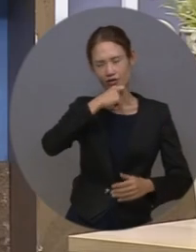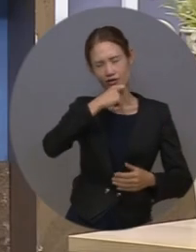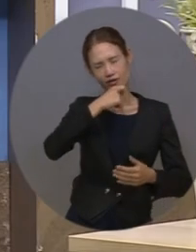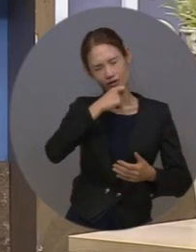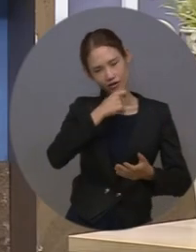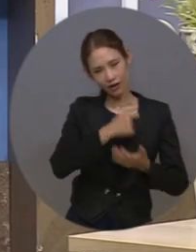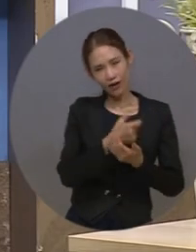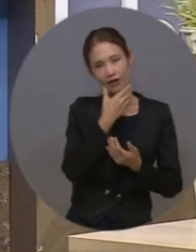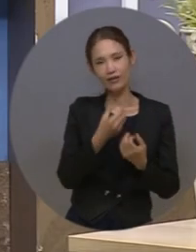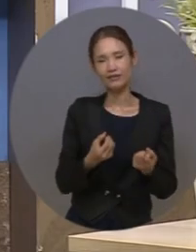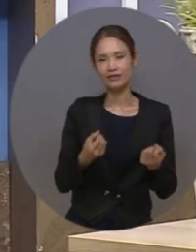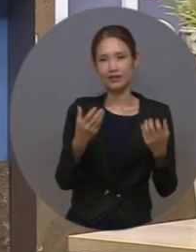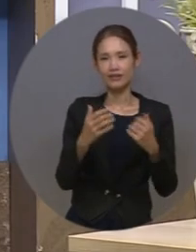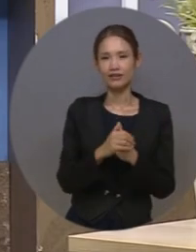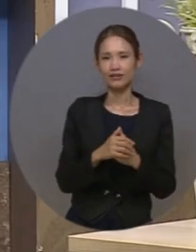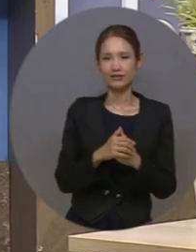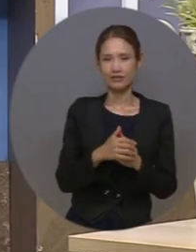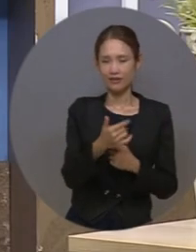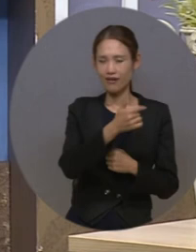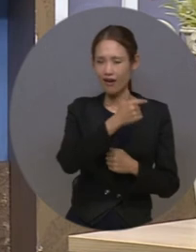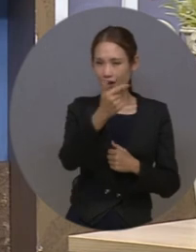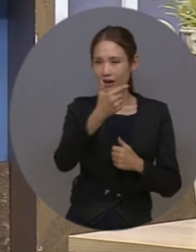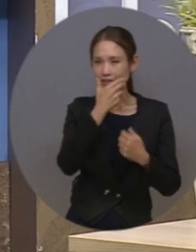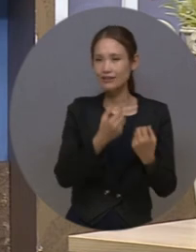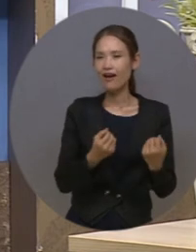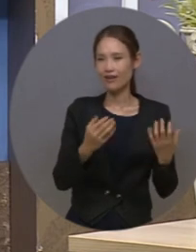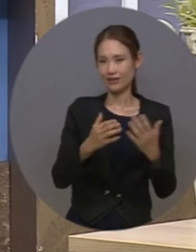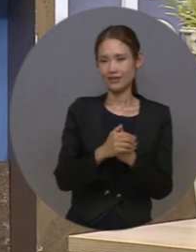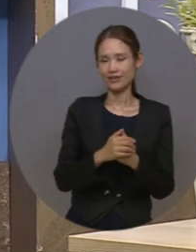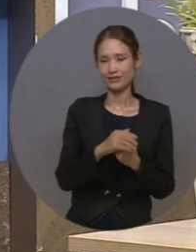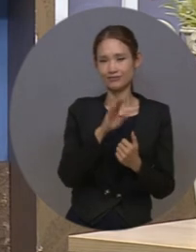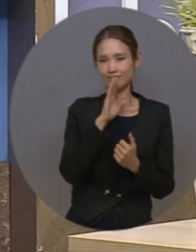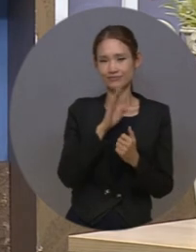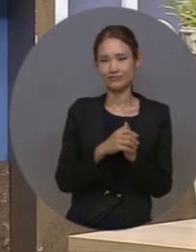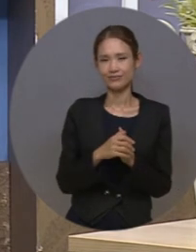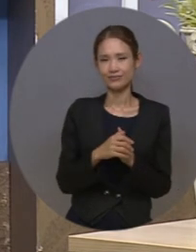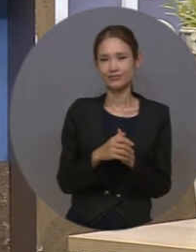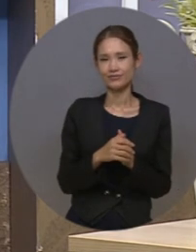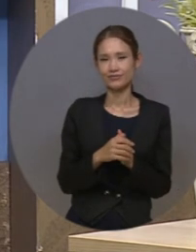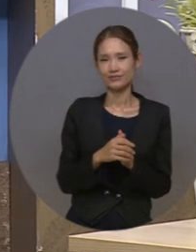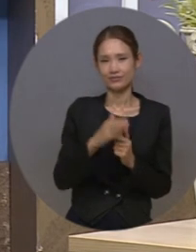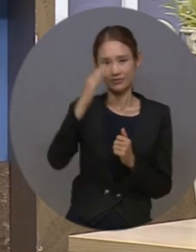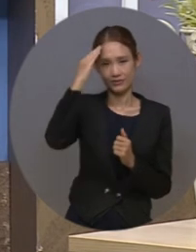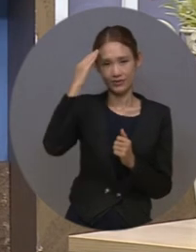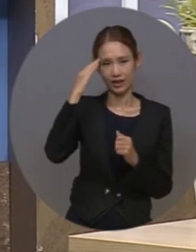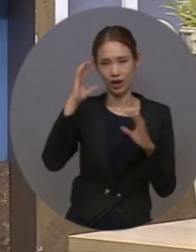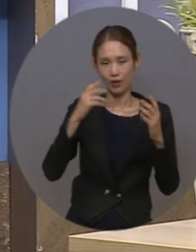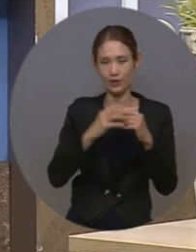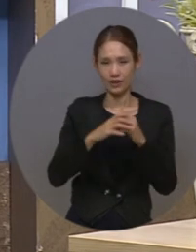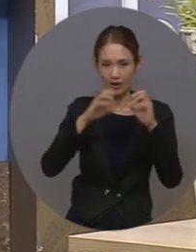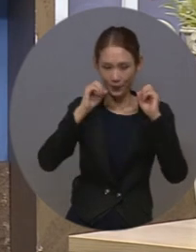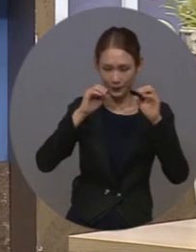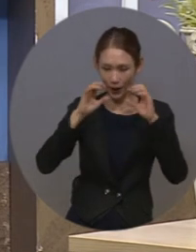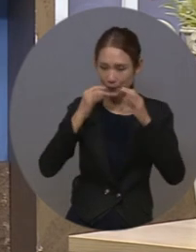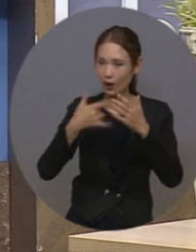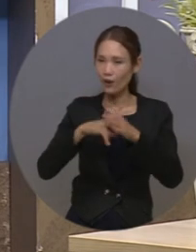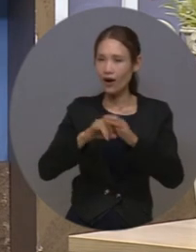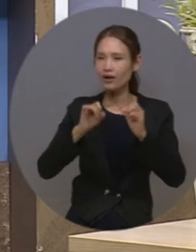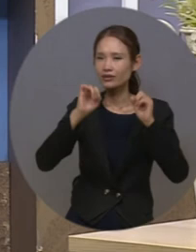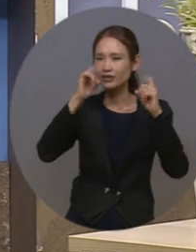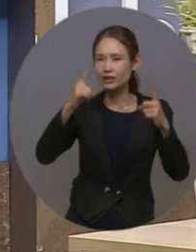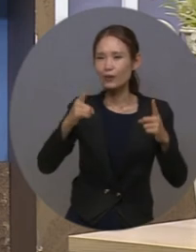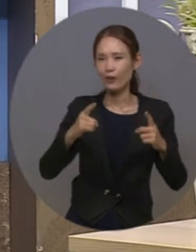좀 그렇죠. 큰 뭔가 행사이자 축제였잖아요. 그렇죠. 그래서 이 대한민국을 널리 알릴 수 있는 큰 계기가